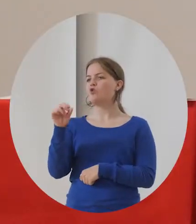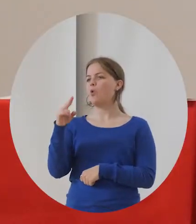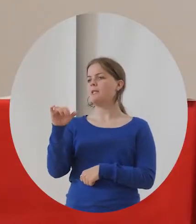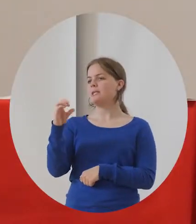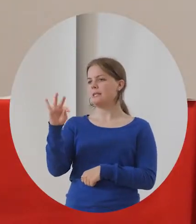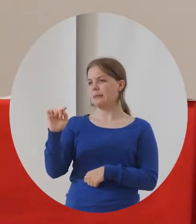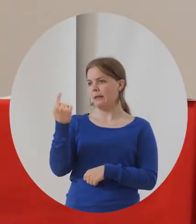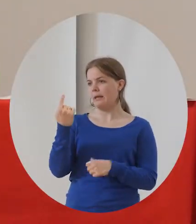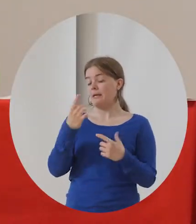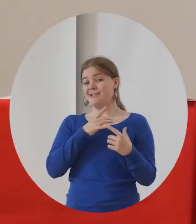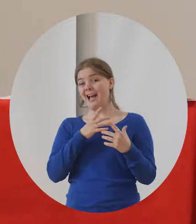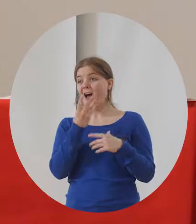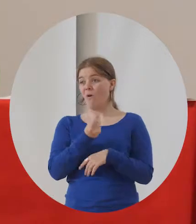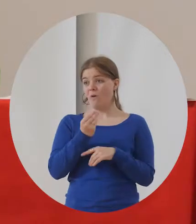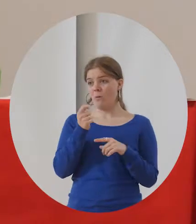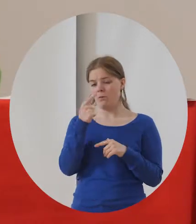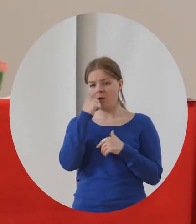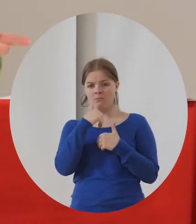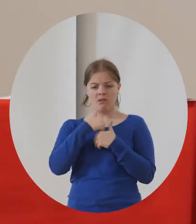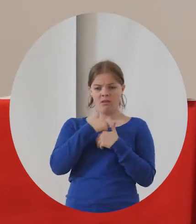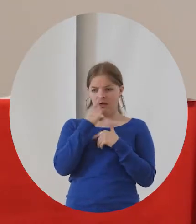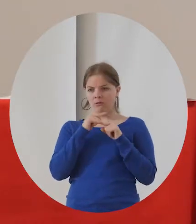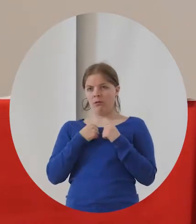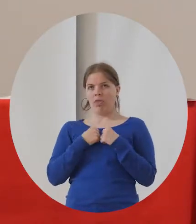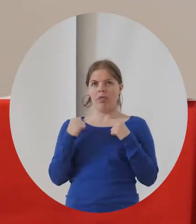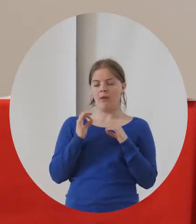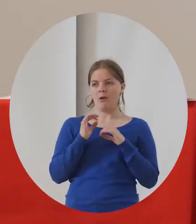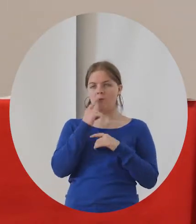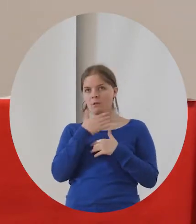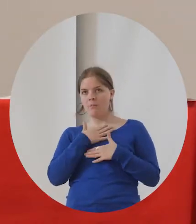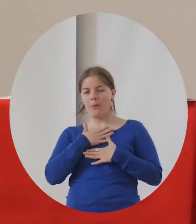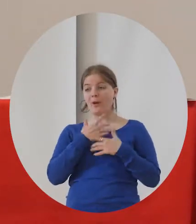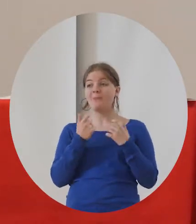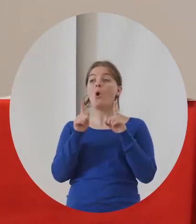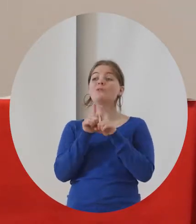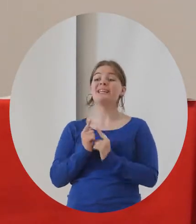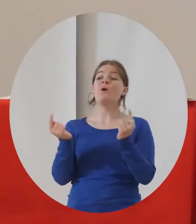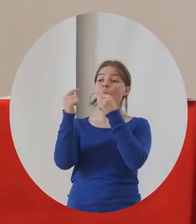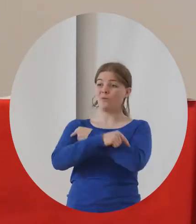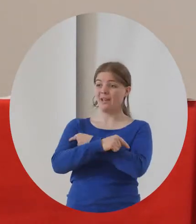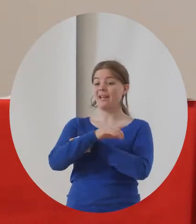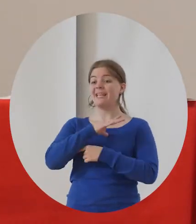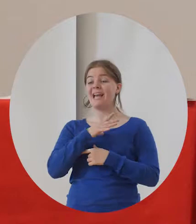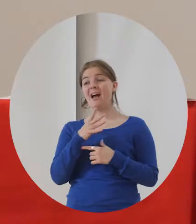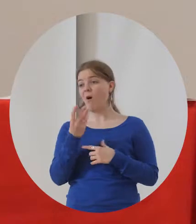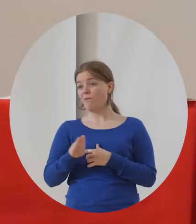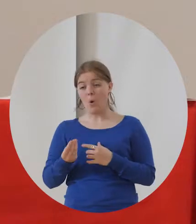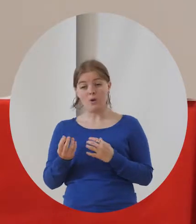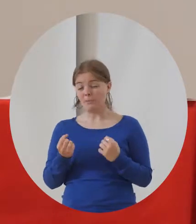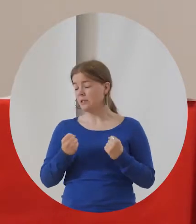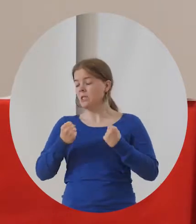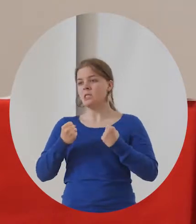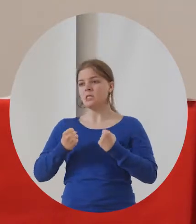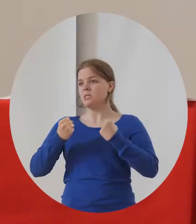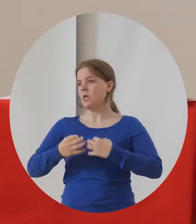des enfants qui sont dans l'inhibition parce qu'ils ont peur, mais il y a aussi l'autre version dont on ne parle pas, c'est qu'il y a des enfants qui sont dans